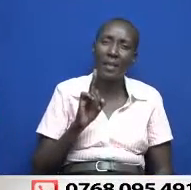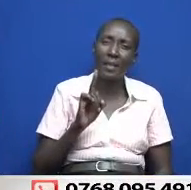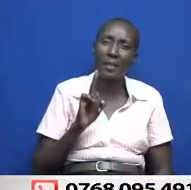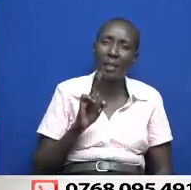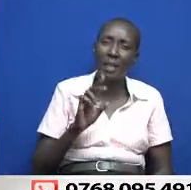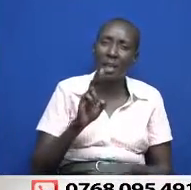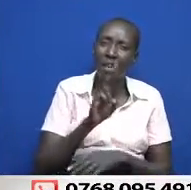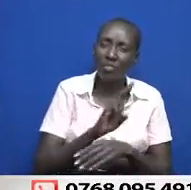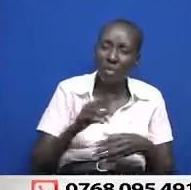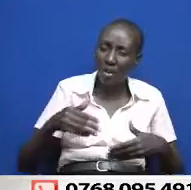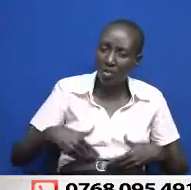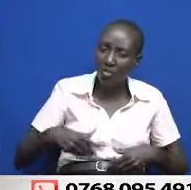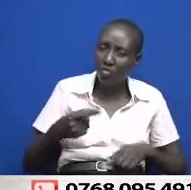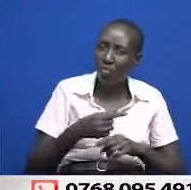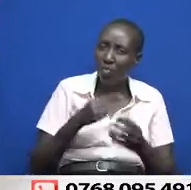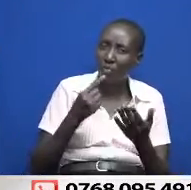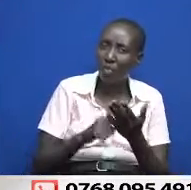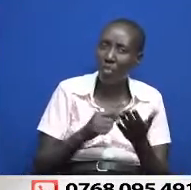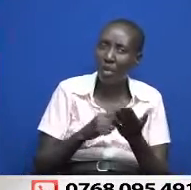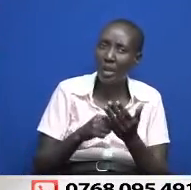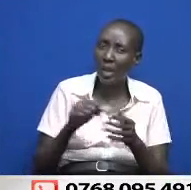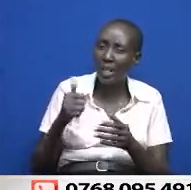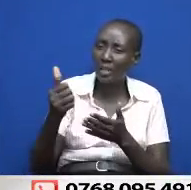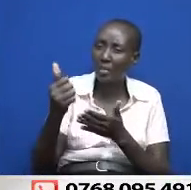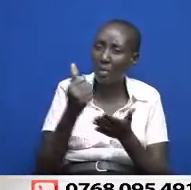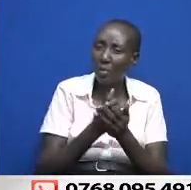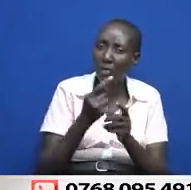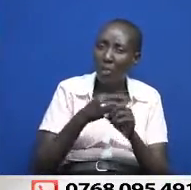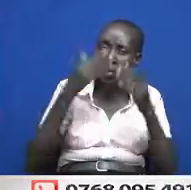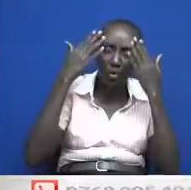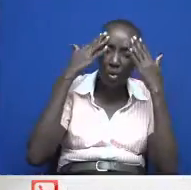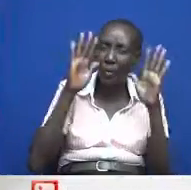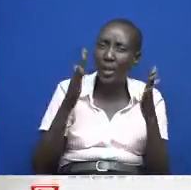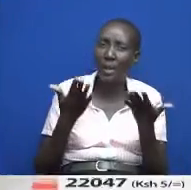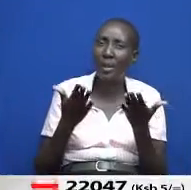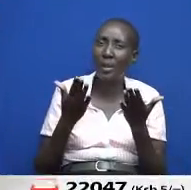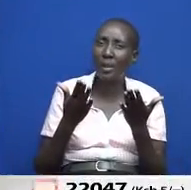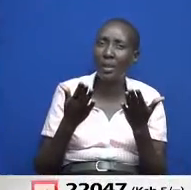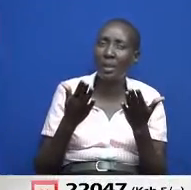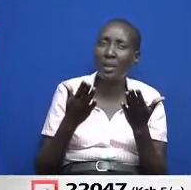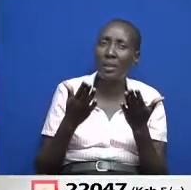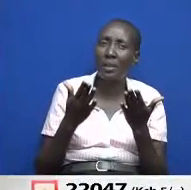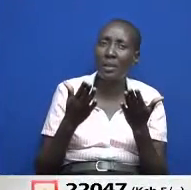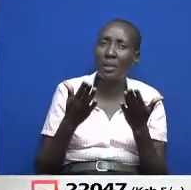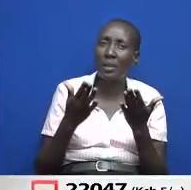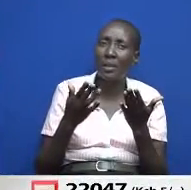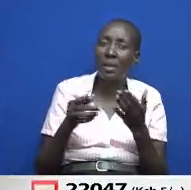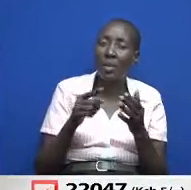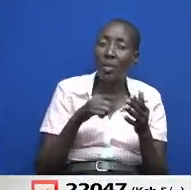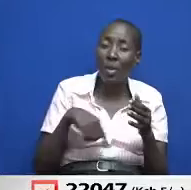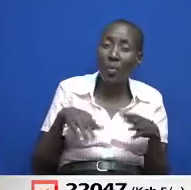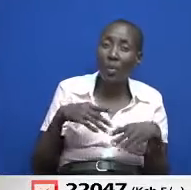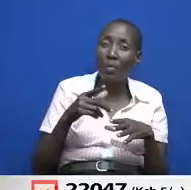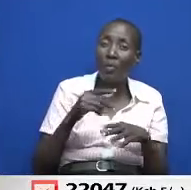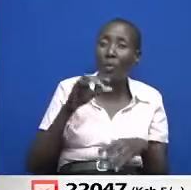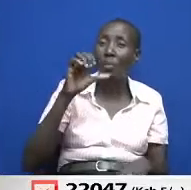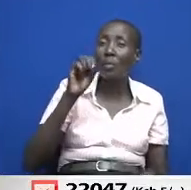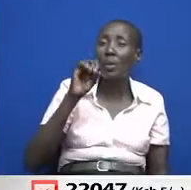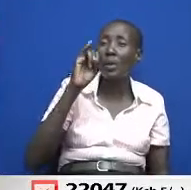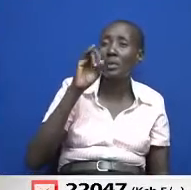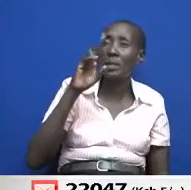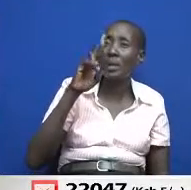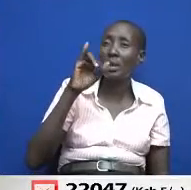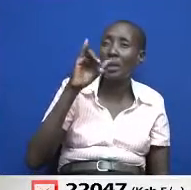kutoka Uganda, amehaya wengine sio kutoka wapi? Kwa sababu maundeli kwa nikule. Sisi watu wa Sirisia walikataa hiyo